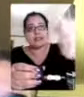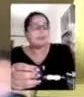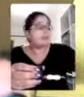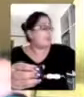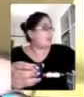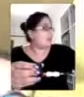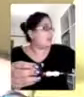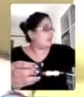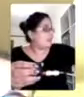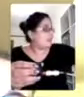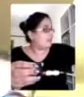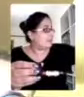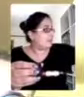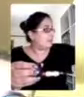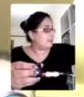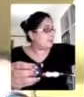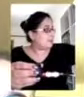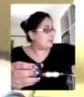defa yandı.